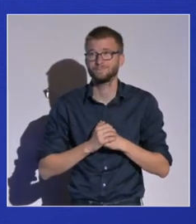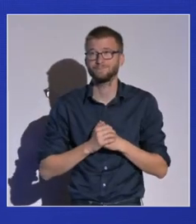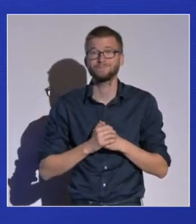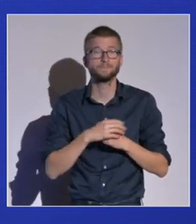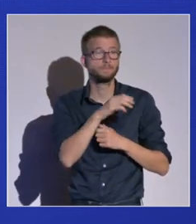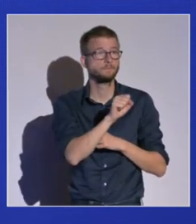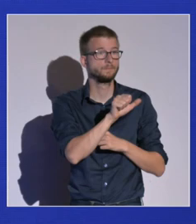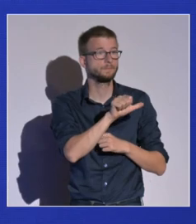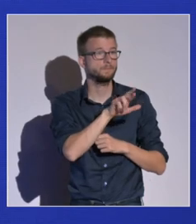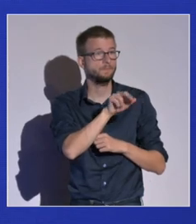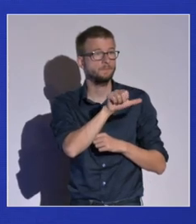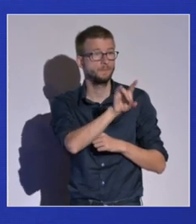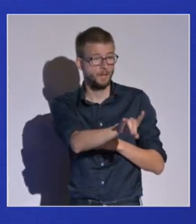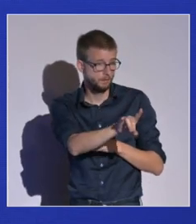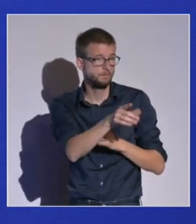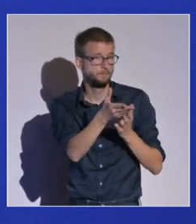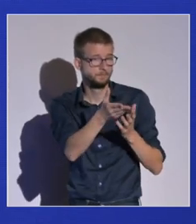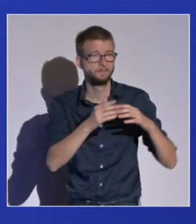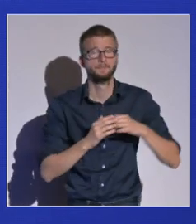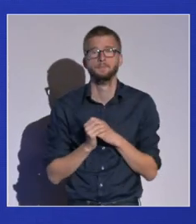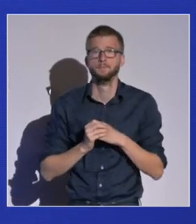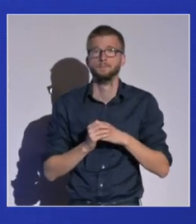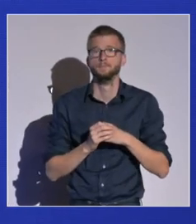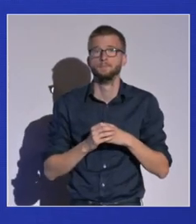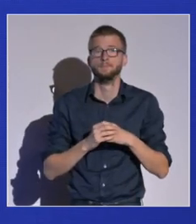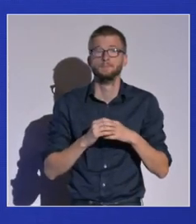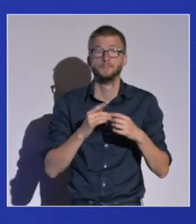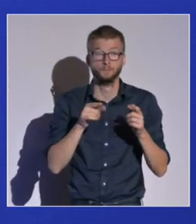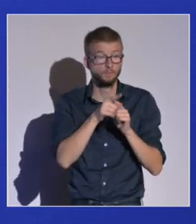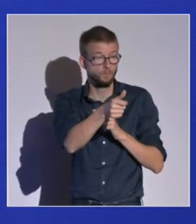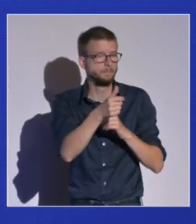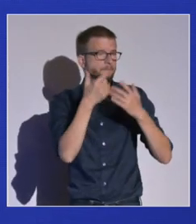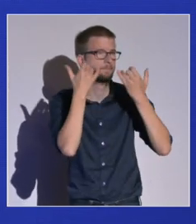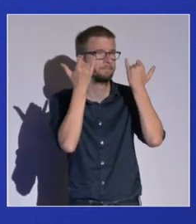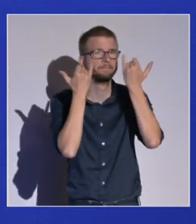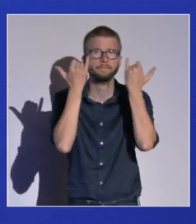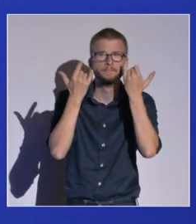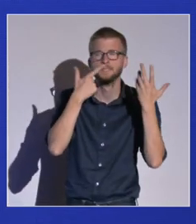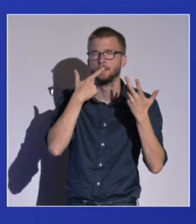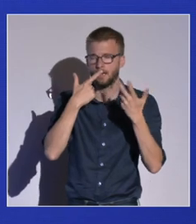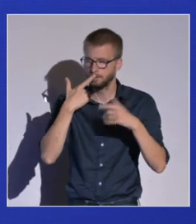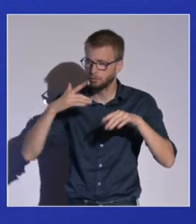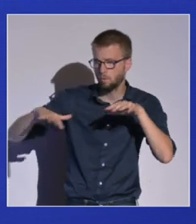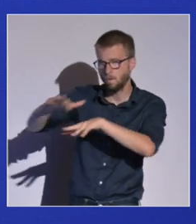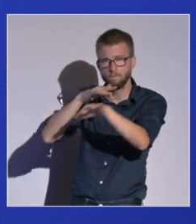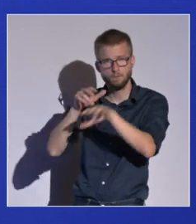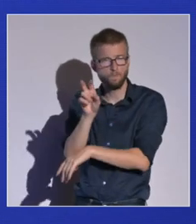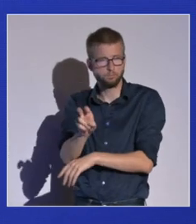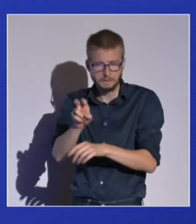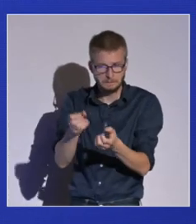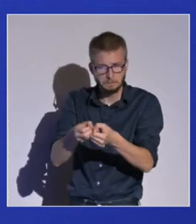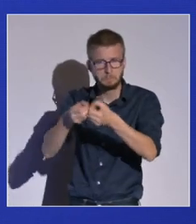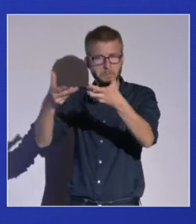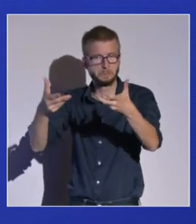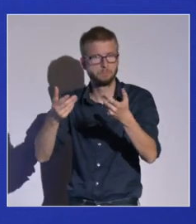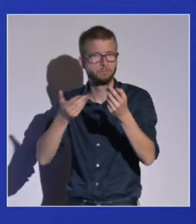Sarah, avec tout ce que vous envisagez, c'est-à-dire l'amélioration des biotopes, c'était formidable, nos